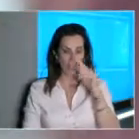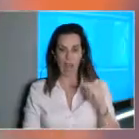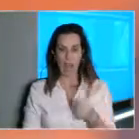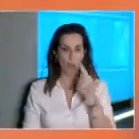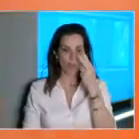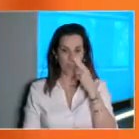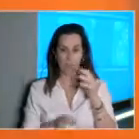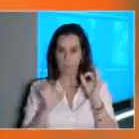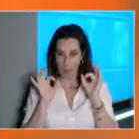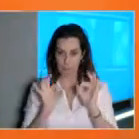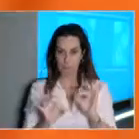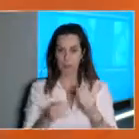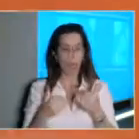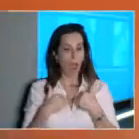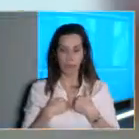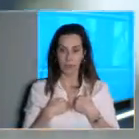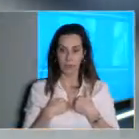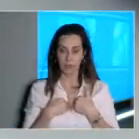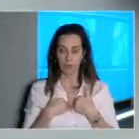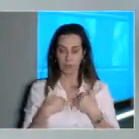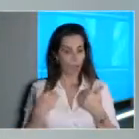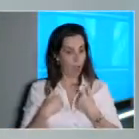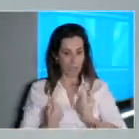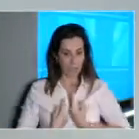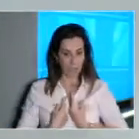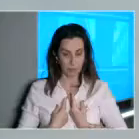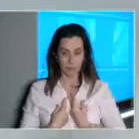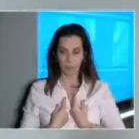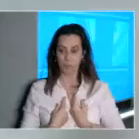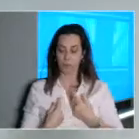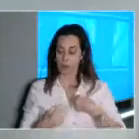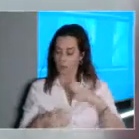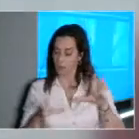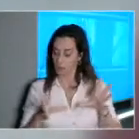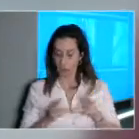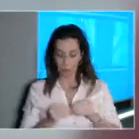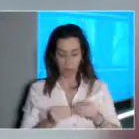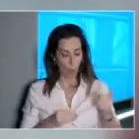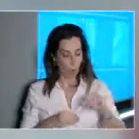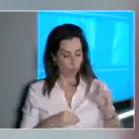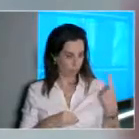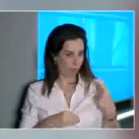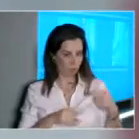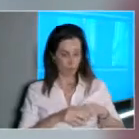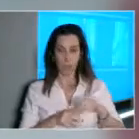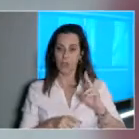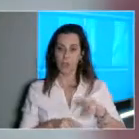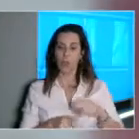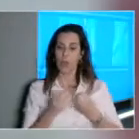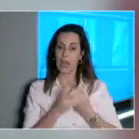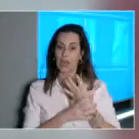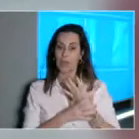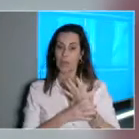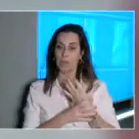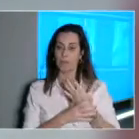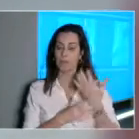ניסינו באמת ובתמים. אני, רפאל טרבלסי, עם חבר סיעתי, יוסף בן חמו, יכלנו להרכיב